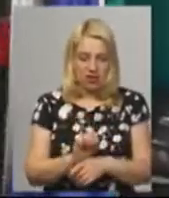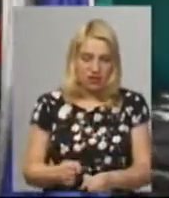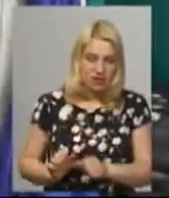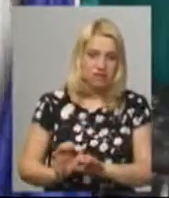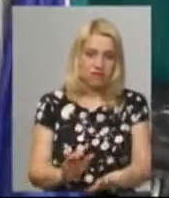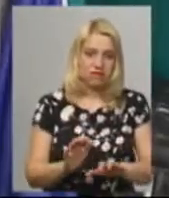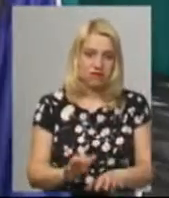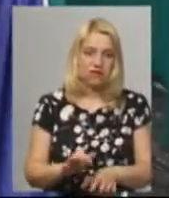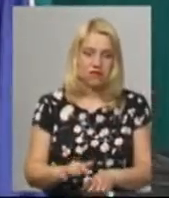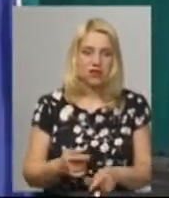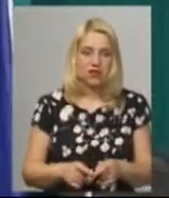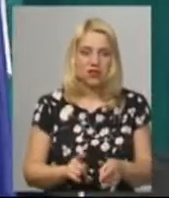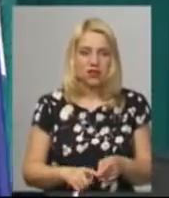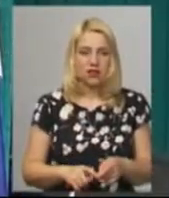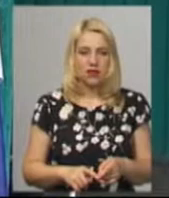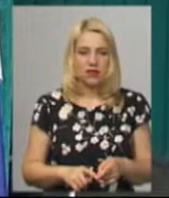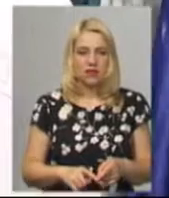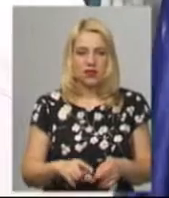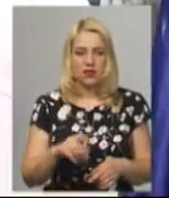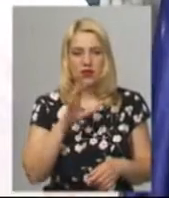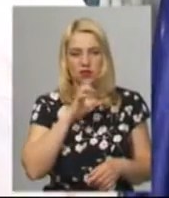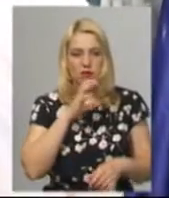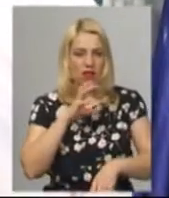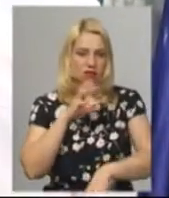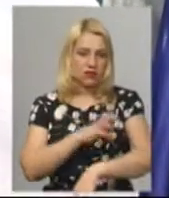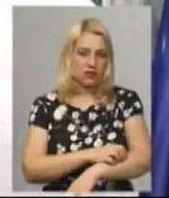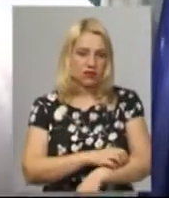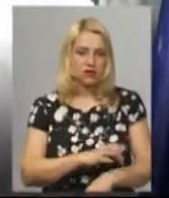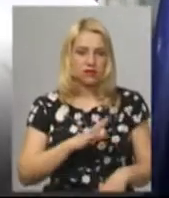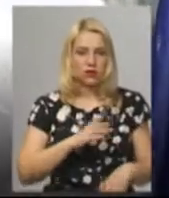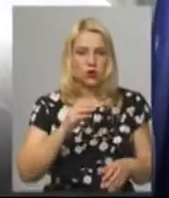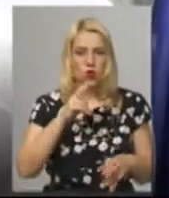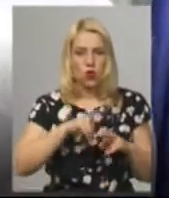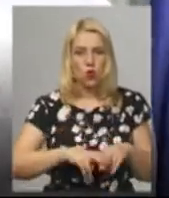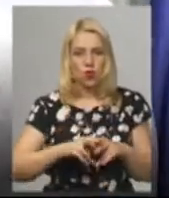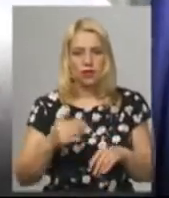чи на цепу був, чи що, воно кумові руку роздер. Машиною я їхав.